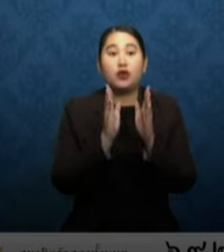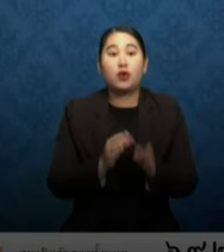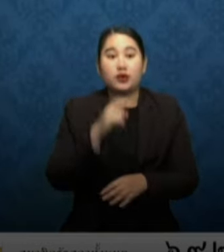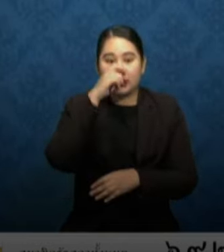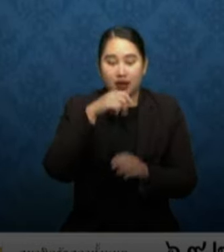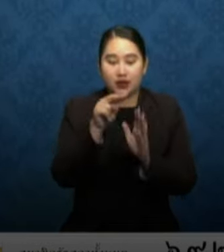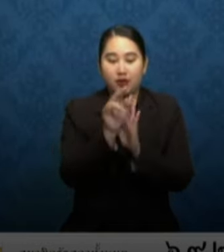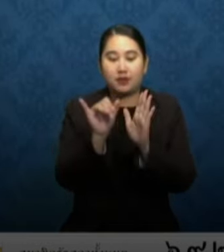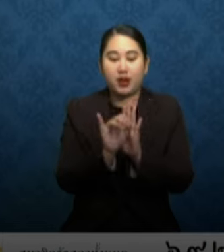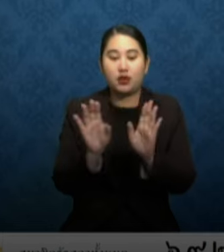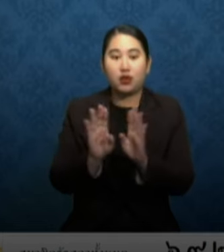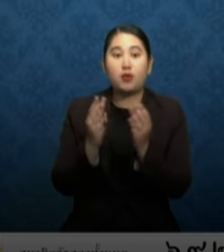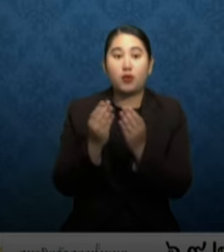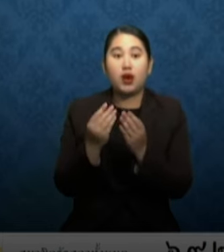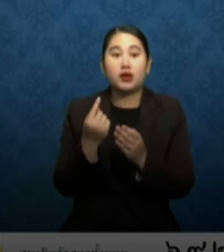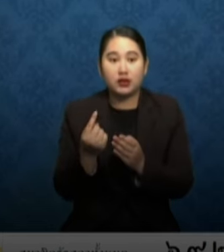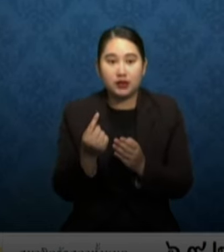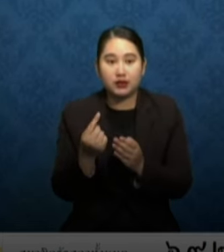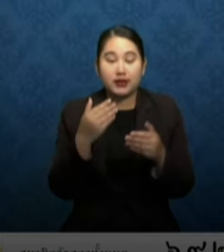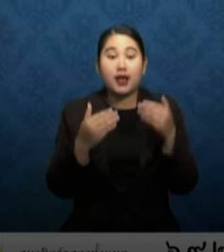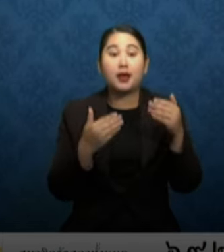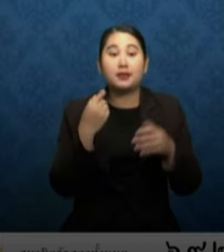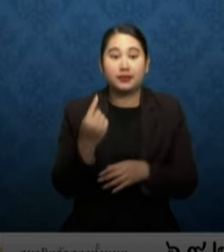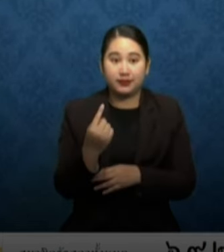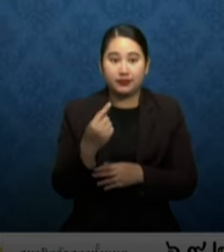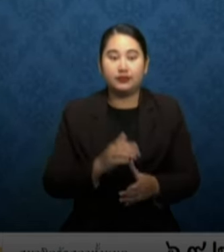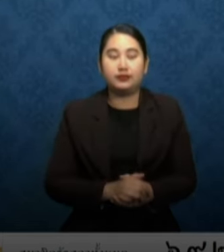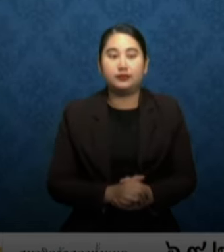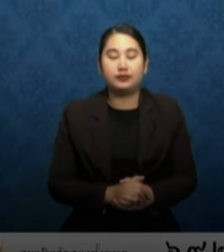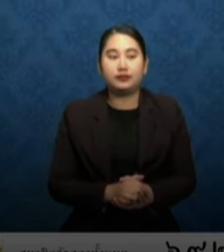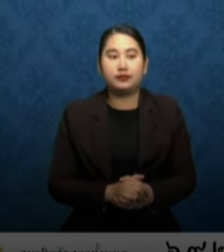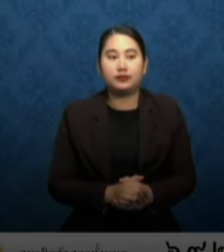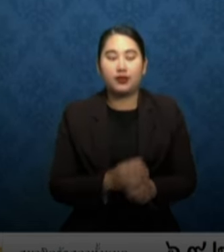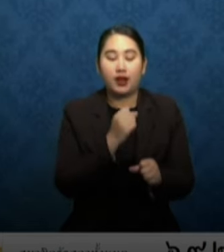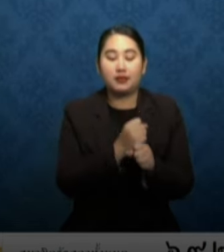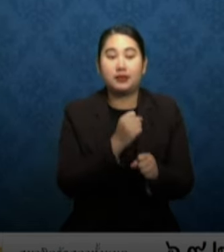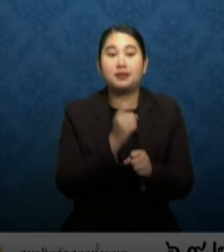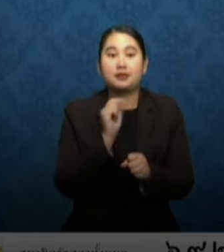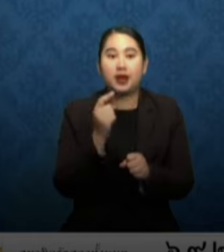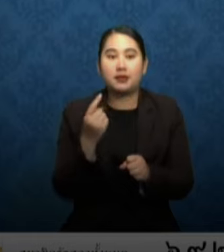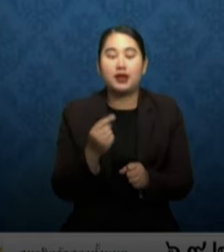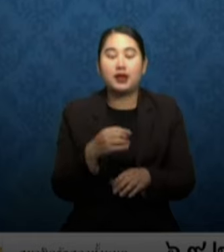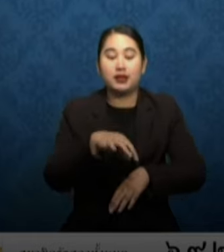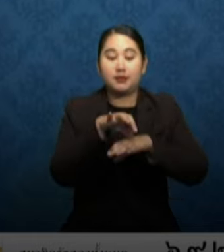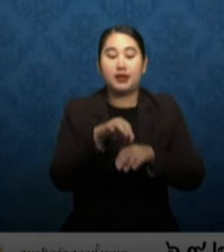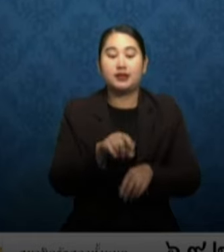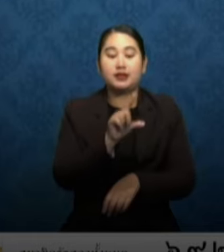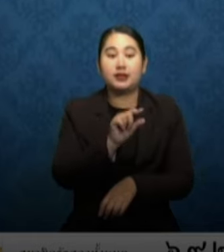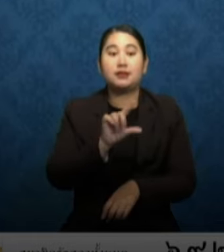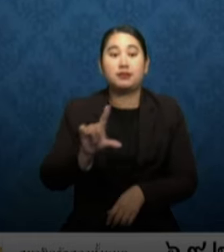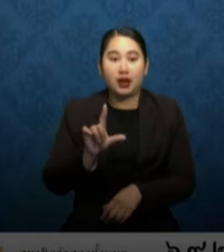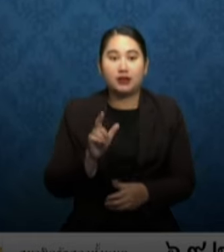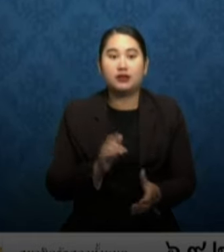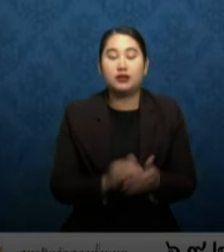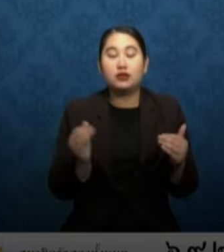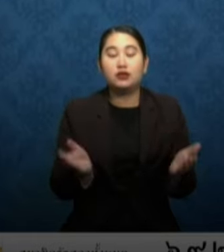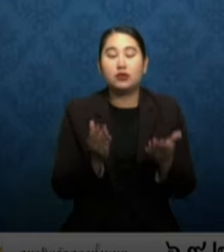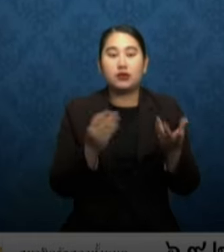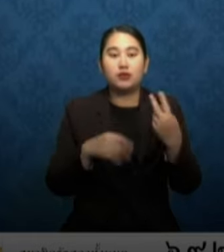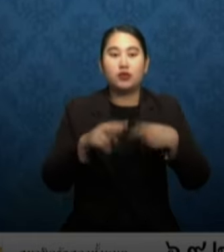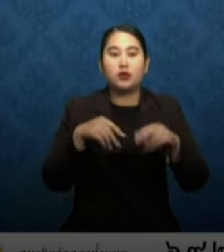ผ่านนโยบาย 1ครอบครัว 1ซอฟพาเวอรสร้างงานใหม่กว่า 20ล้านตำแหน่งส่งเสริมการ